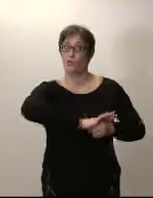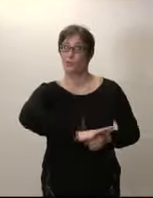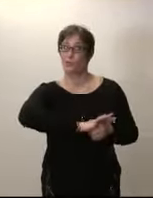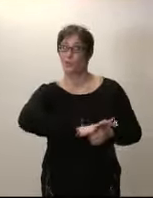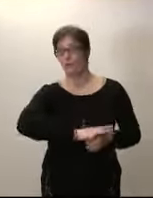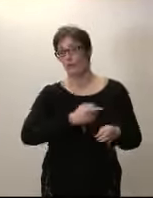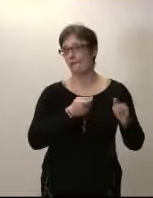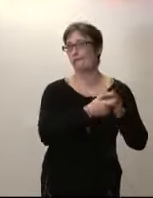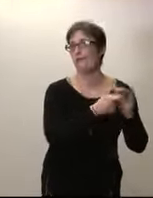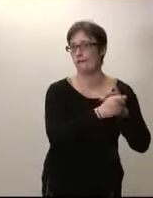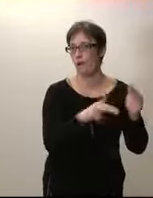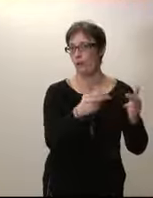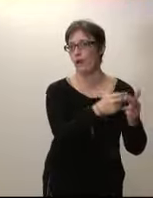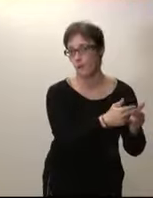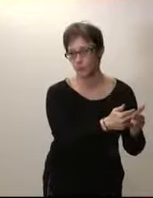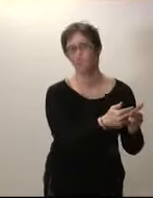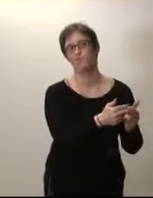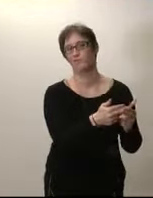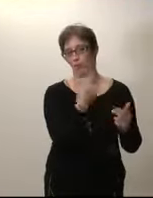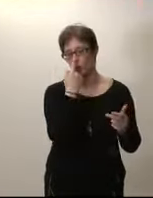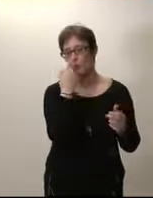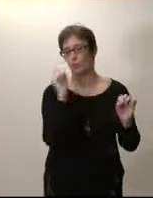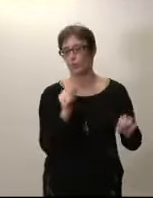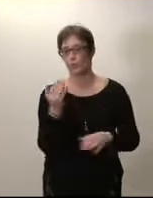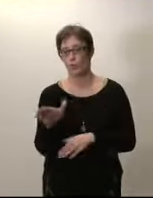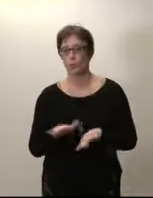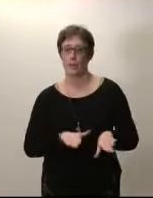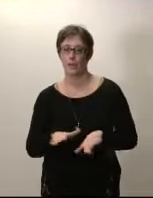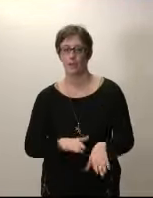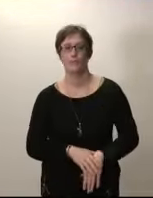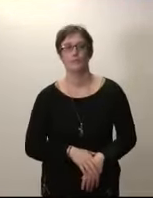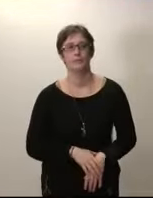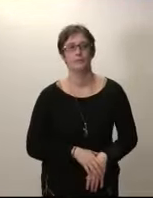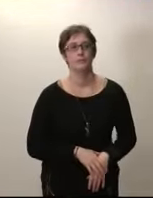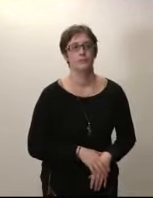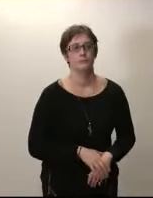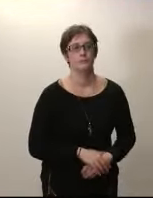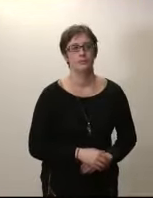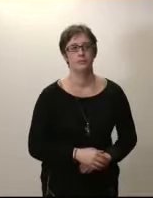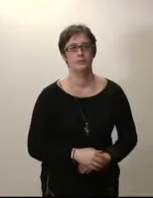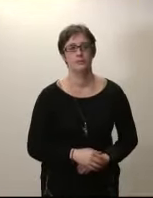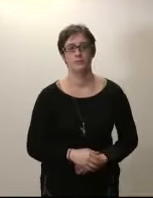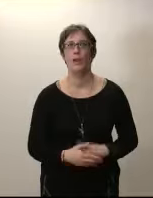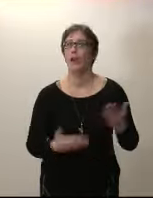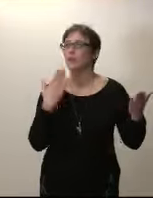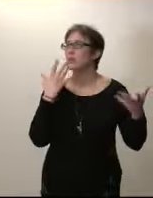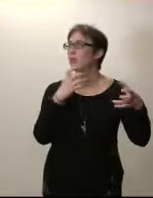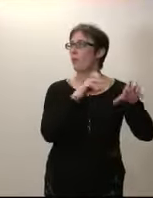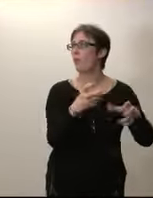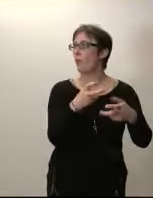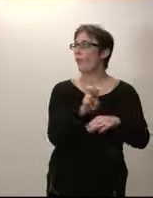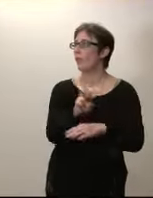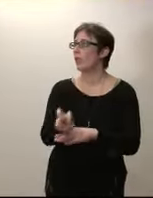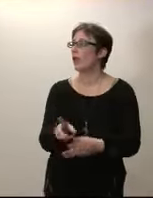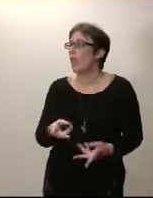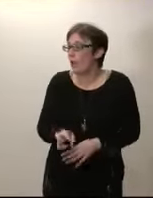je pense qu'il y avait peut-être une autre façon de faire. Mais si les banques ne veulent pas vous prêter, elles ne vous prêtent pas. Exemple. Vous pouvez tourner, M. Neuler. On peut faire de la prose et si les banques ne